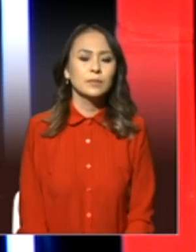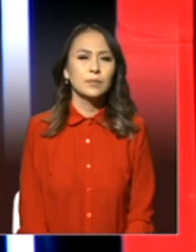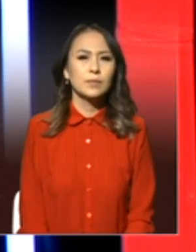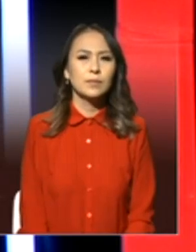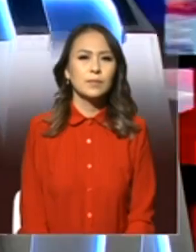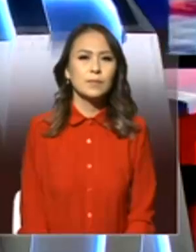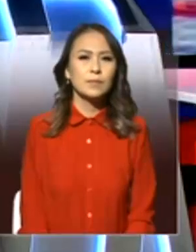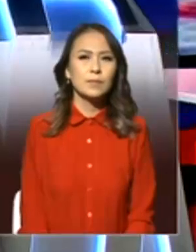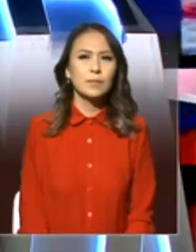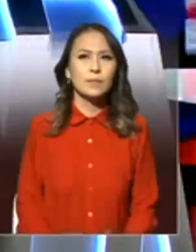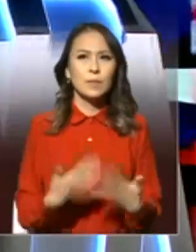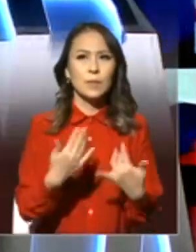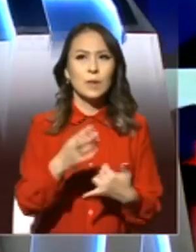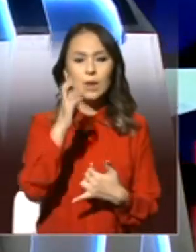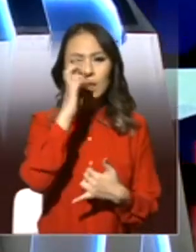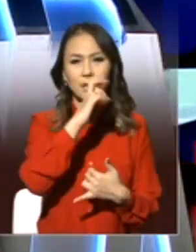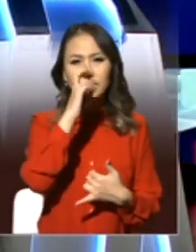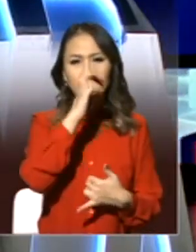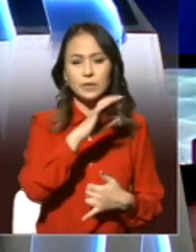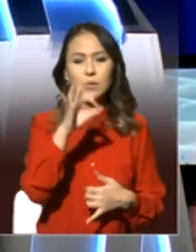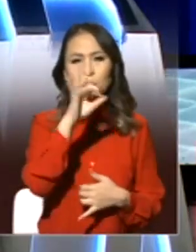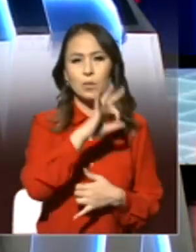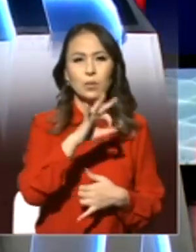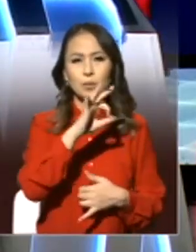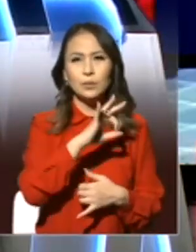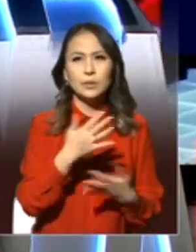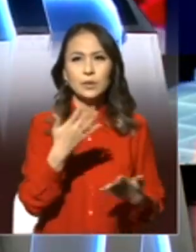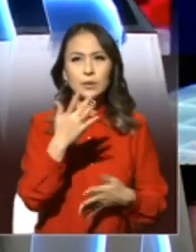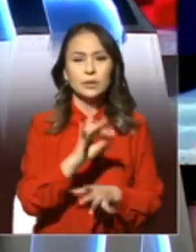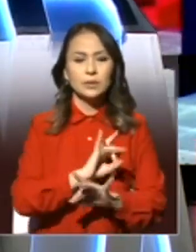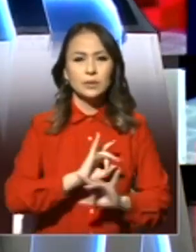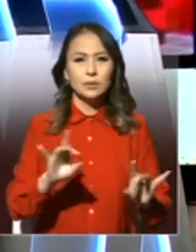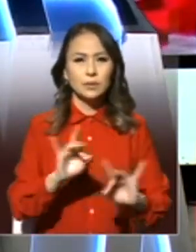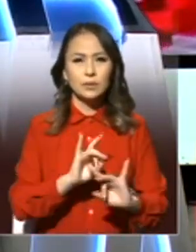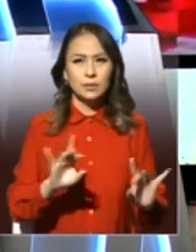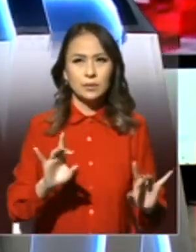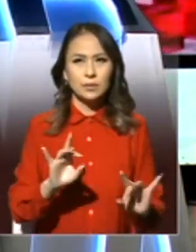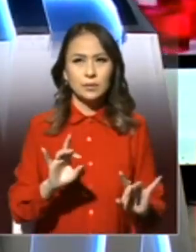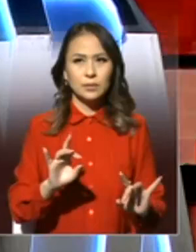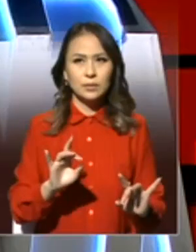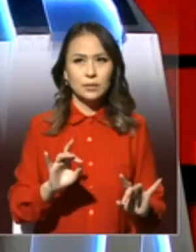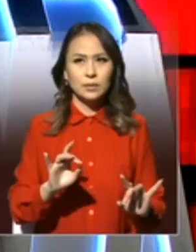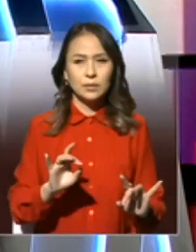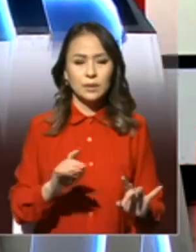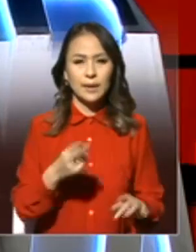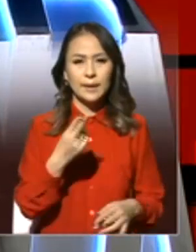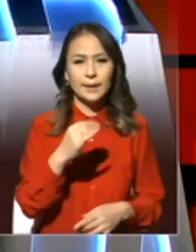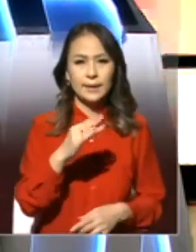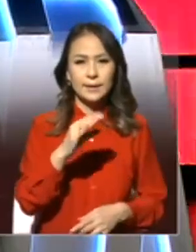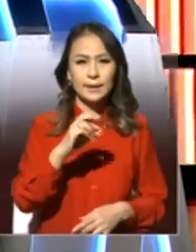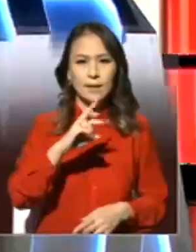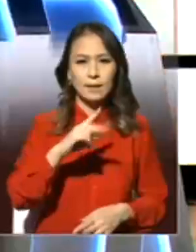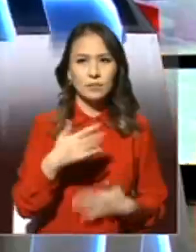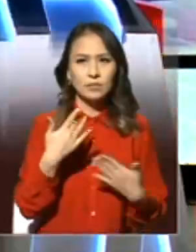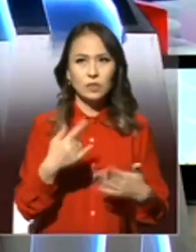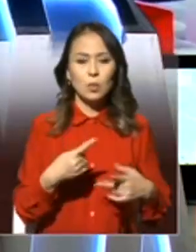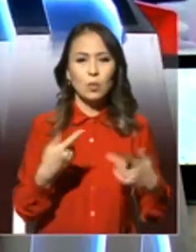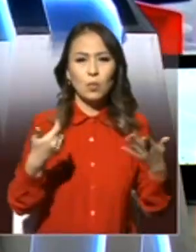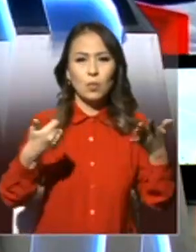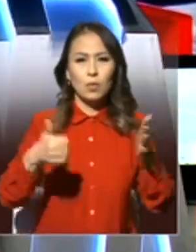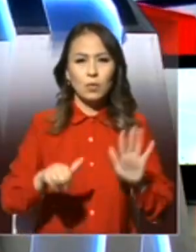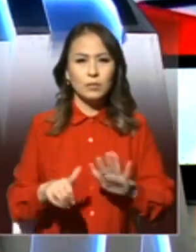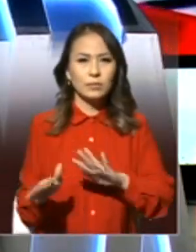Біріншіден жанар жағатын май туралы сөйлейтін болсақ, енді дизель отынды алатын болсақ, уже жарты жылдай